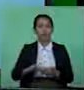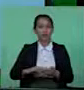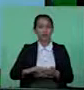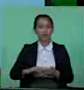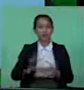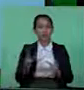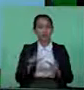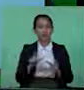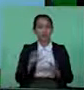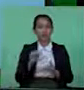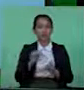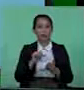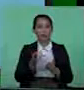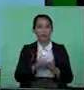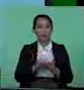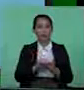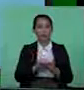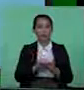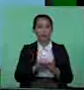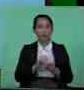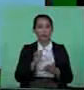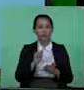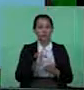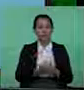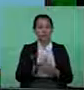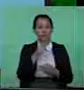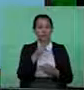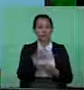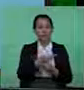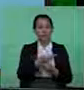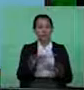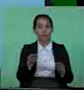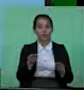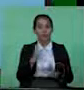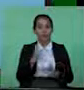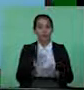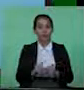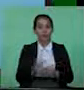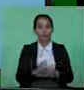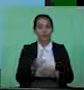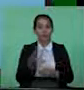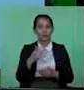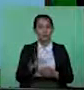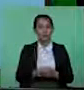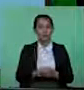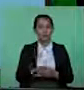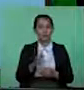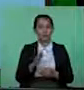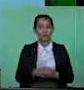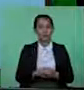kerak. Har birida 350 dona bo'lgan 10 yashik va har